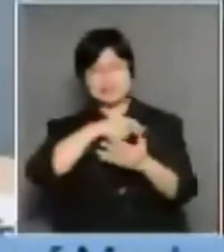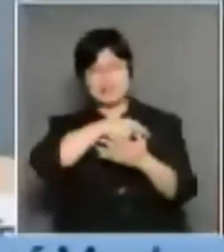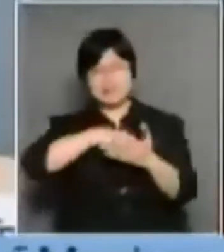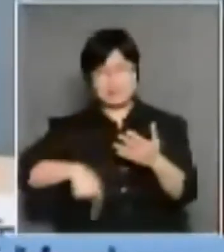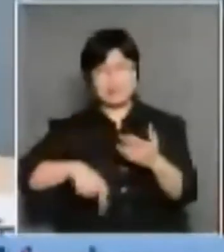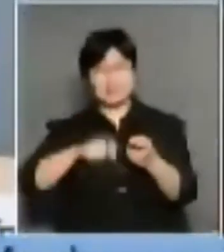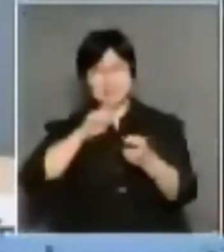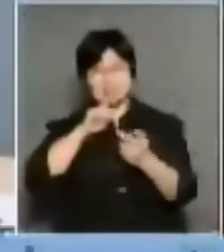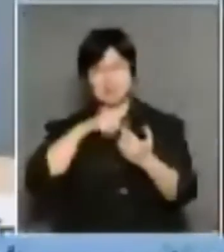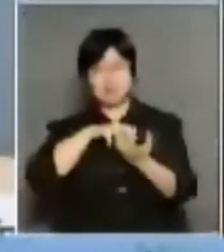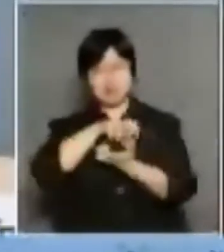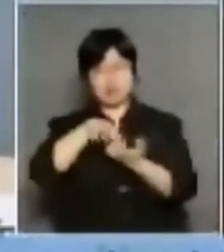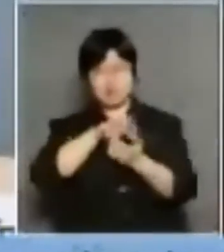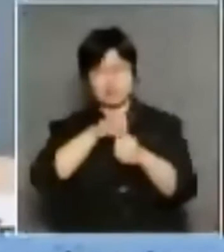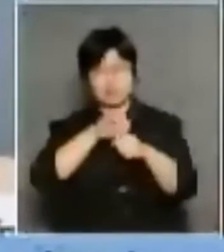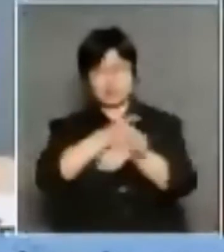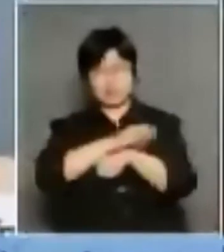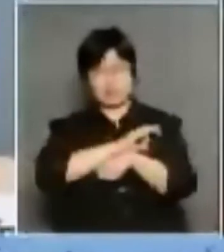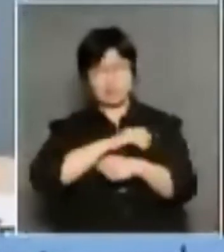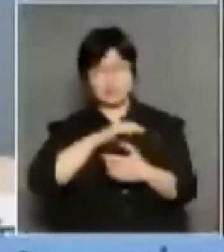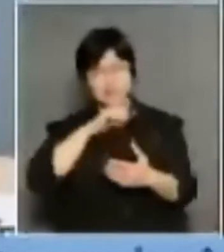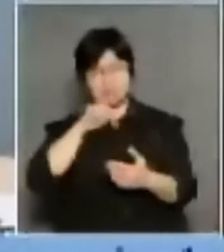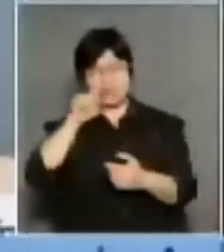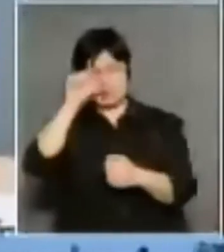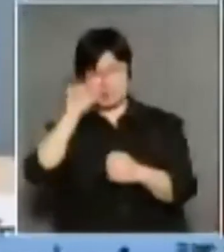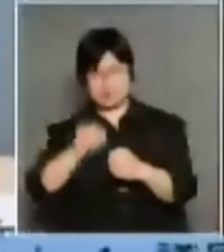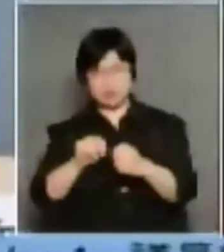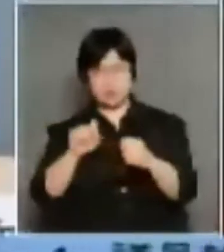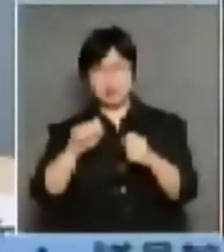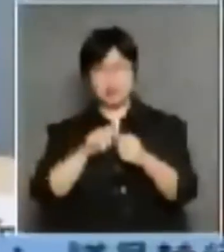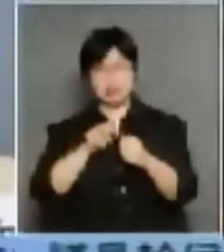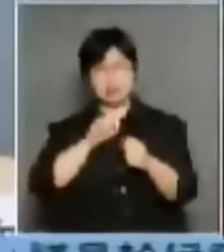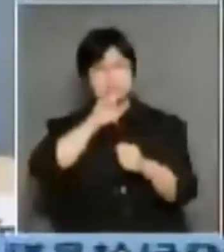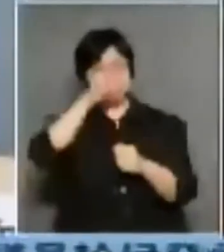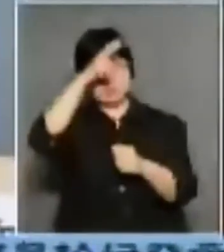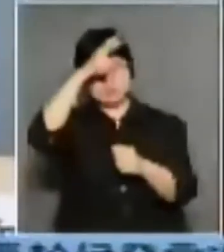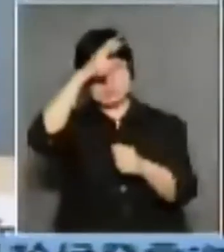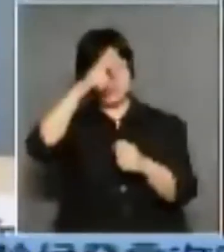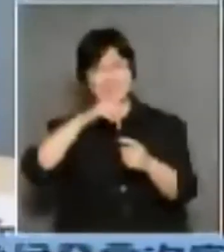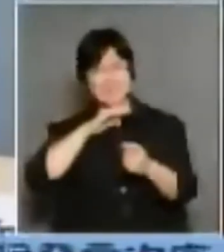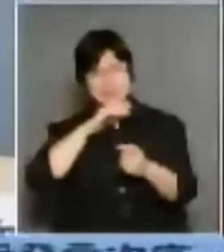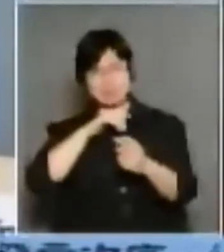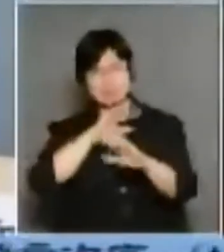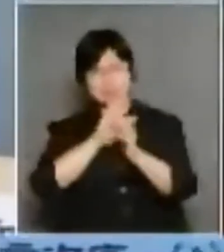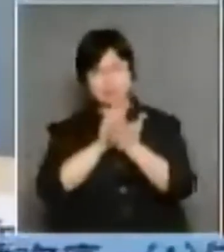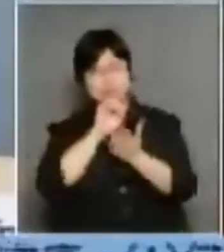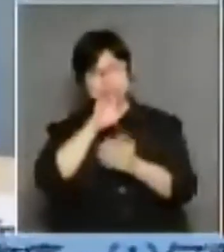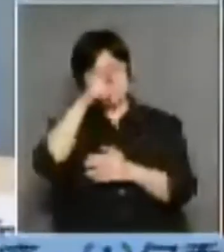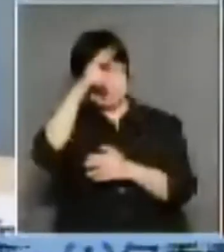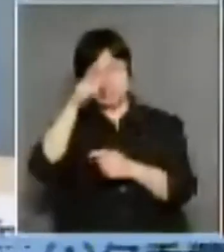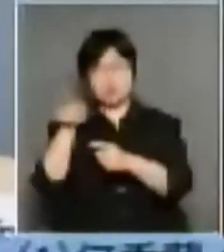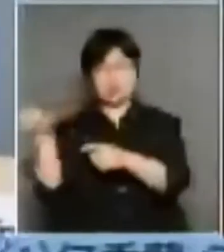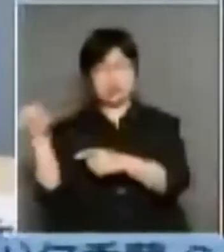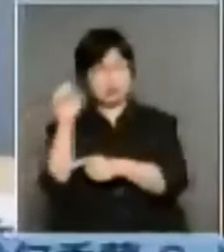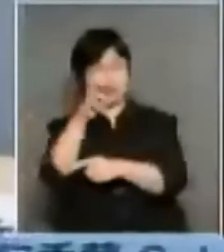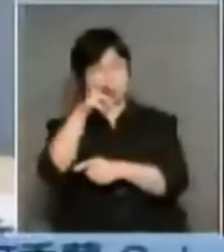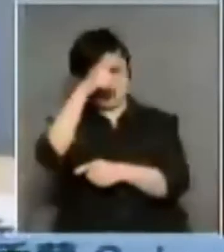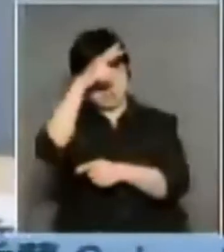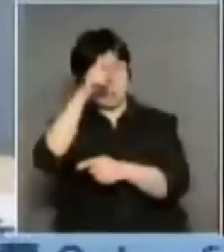亂個社會，話我哋係偽命題，我哋同政府講嘅嘢係假嘅，咁佢同政府講嘅嘢真定假